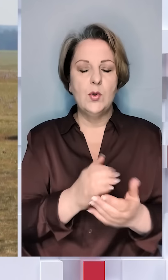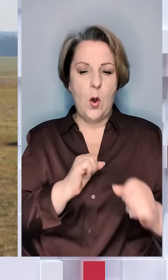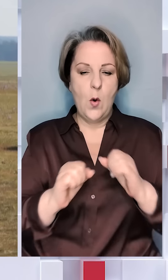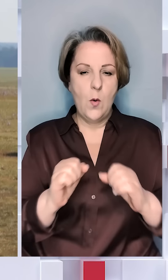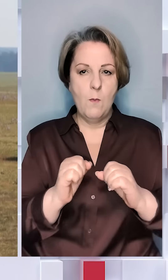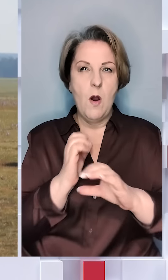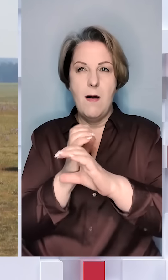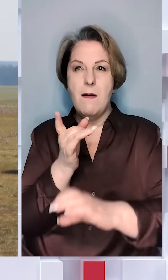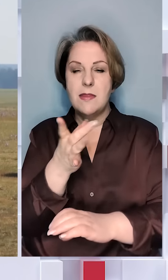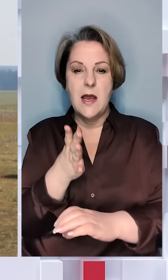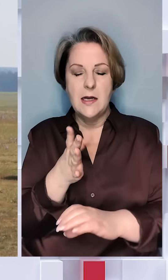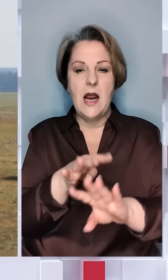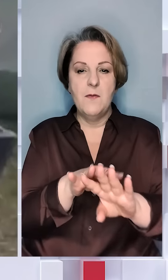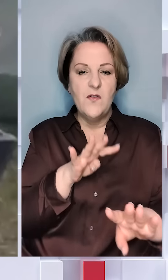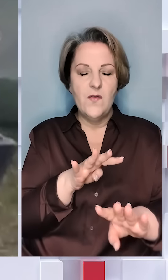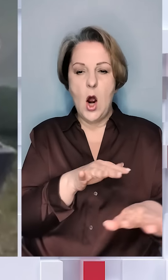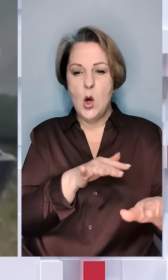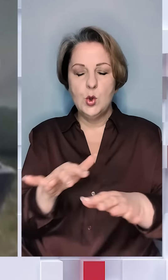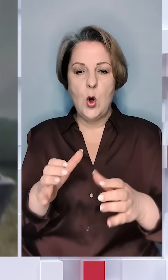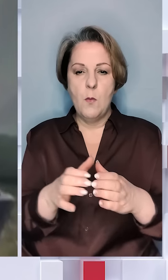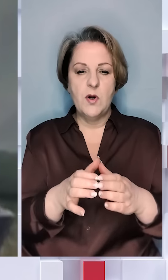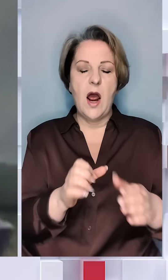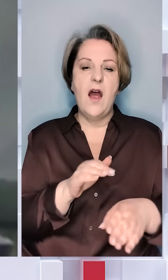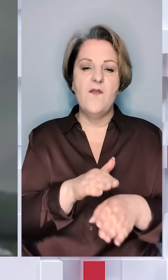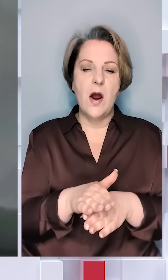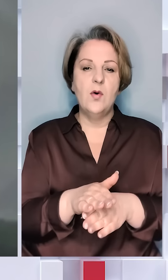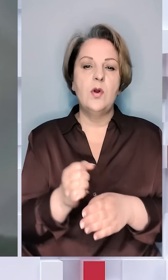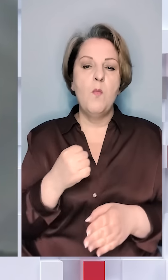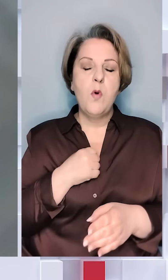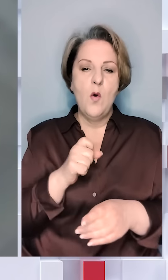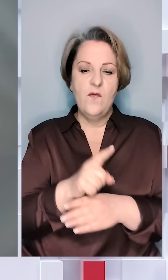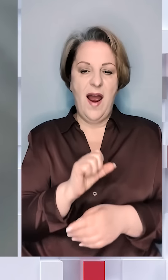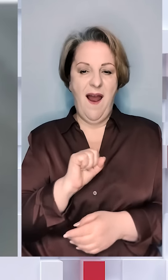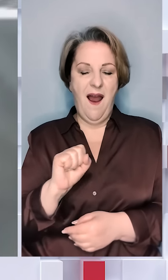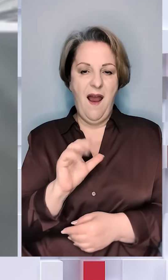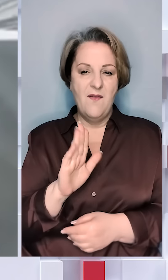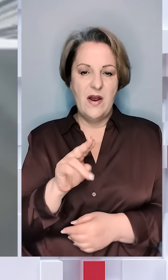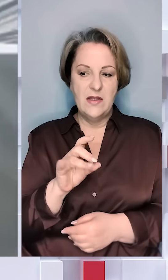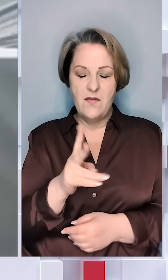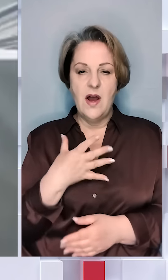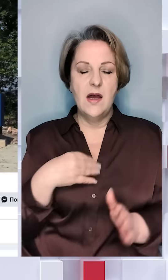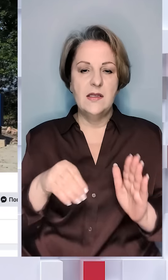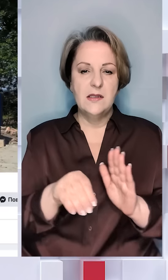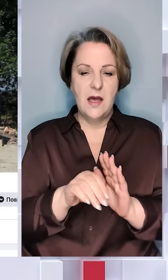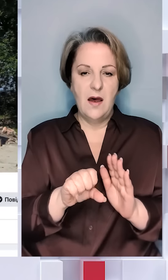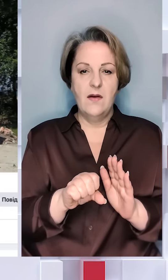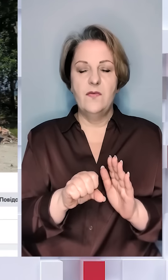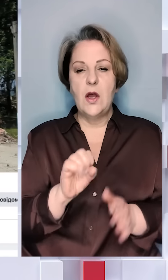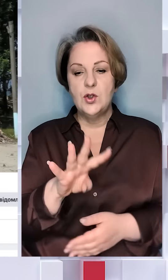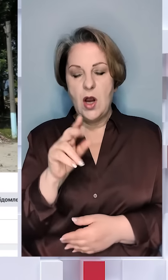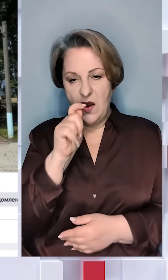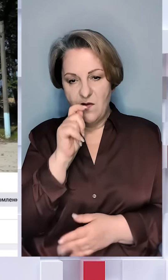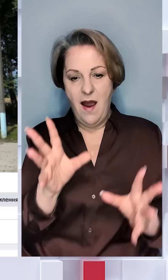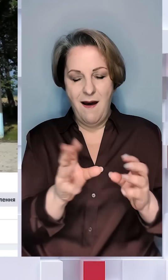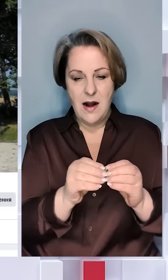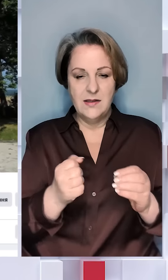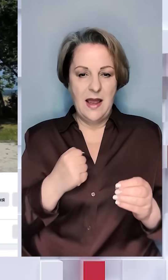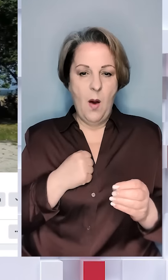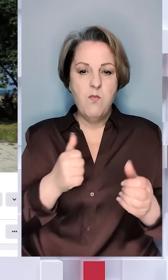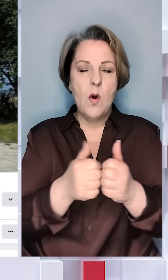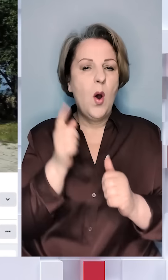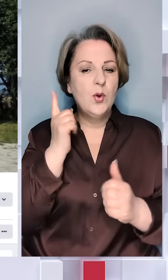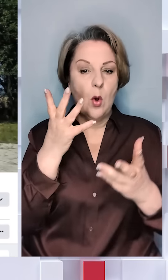командиром гранатометного взводу у штурмовій бригаді, виконував бойові завдання на Авдіївському напрямку. Загинув 14 квітня. Разом із